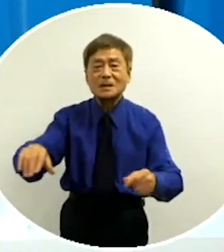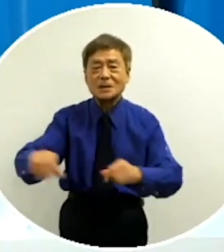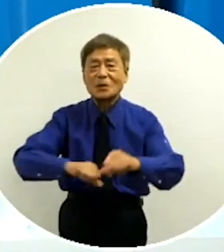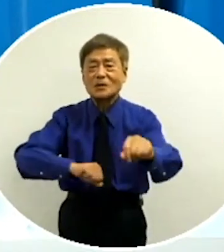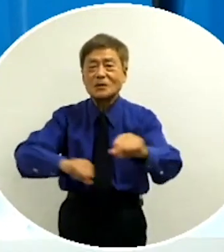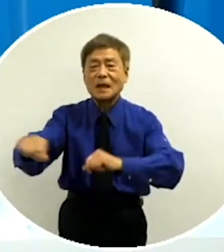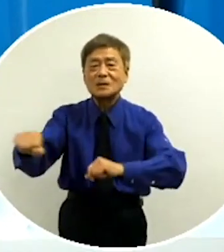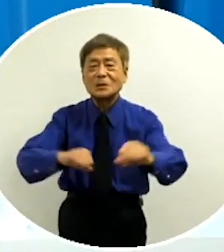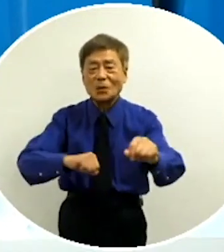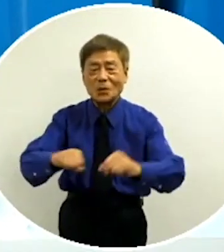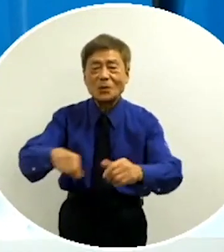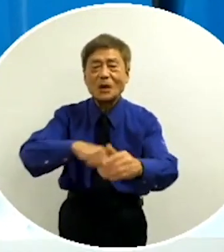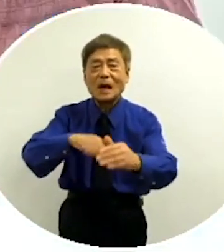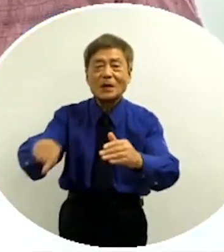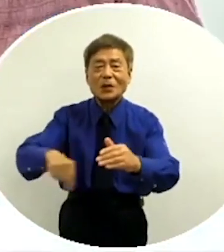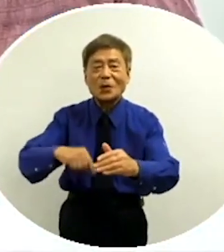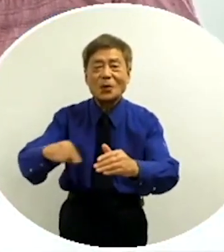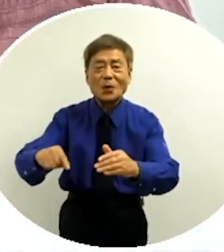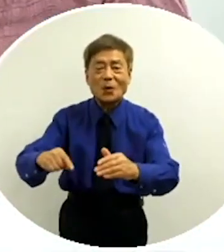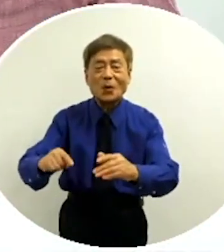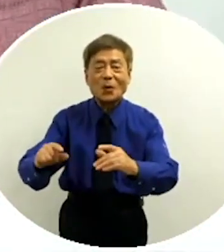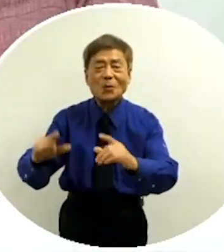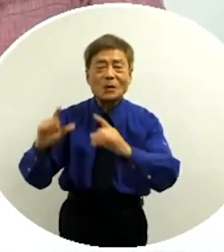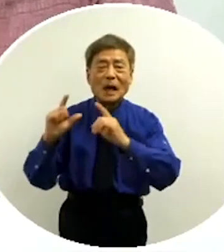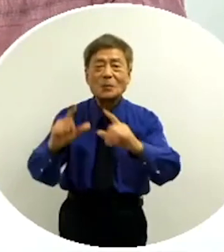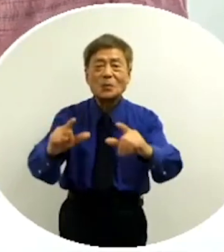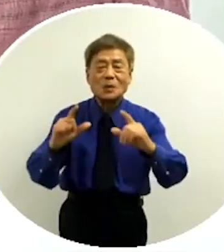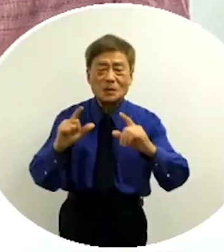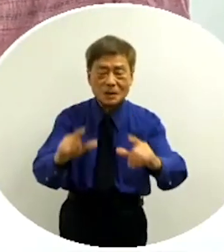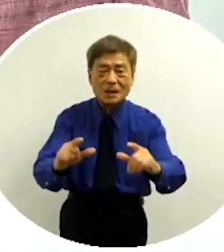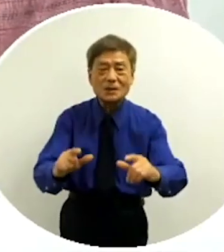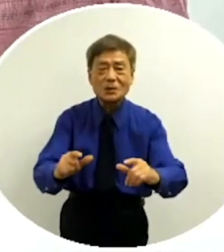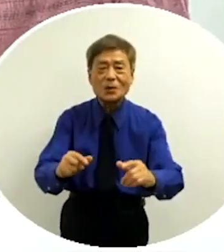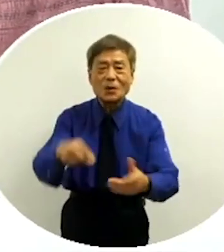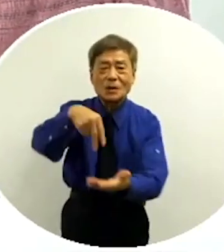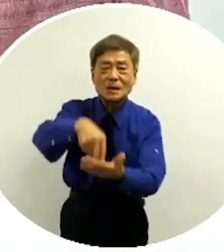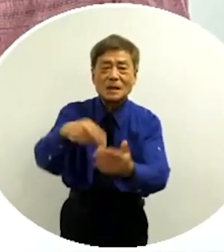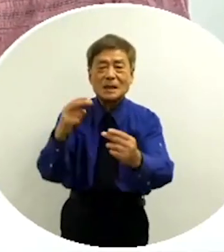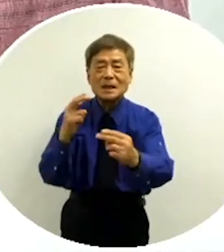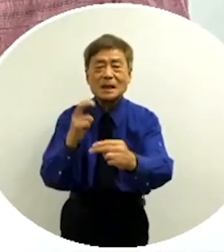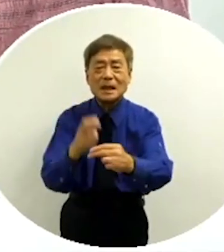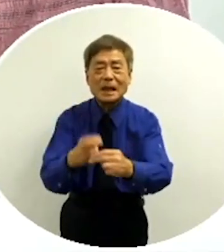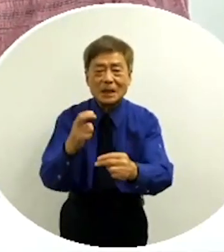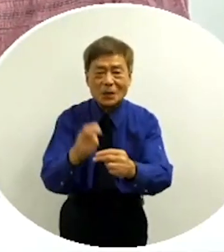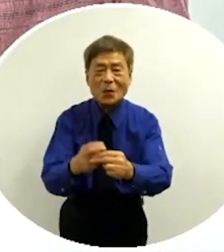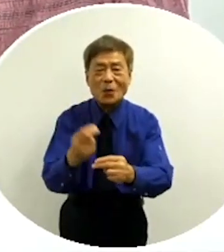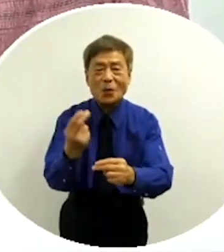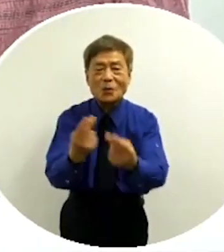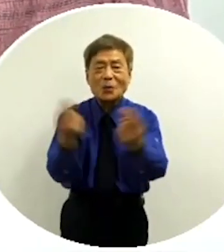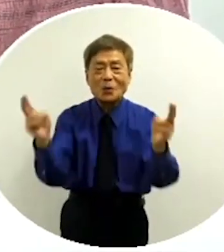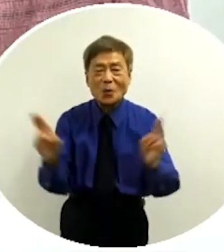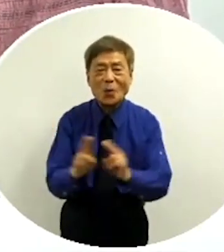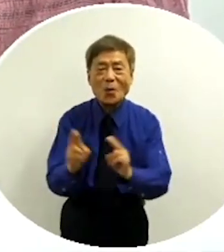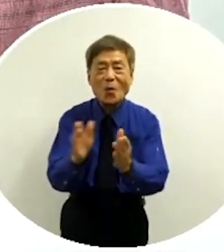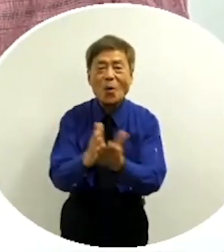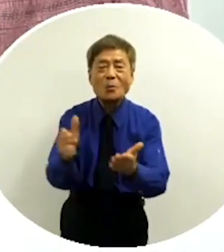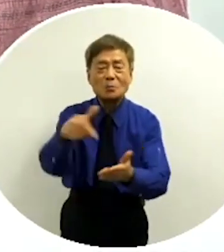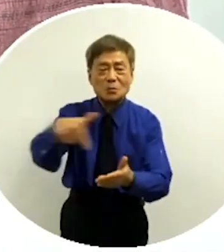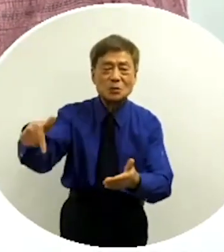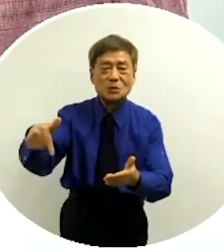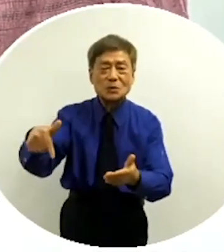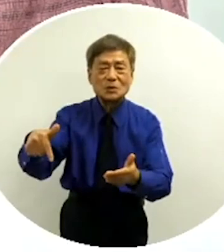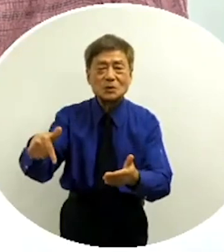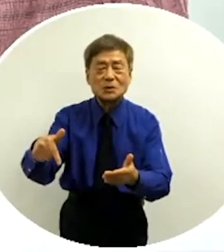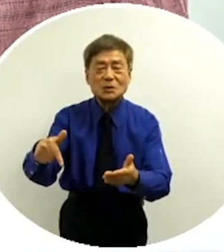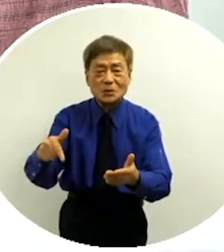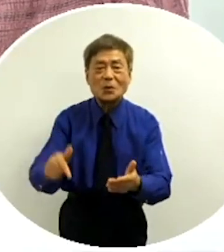止まってるかがあるんですねでこれがあの党本部と例えばパン次の質問にもなっちゃうかもしれません